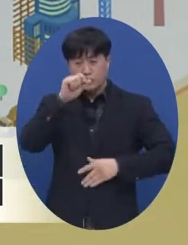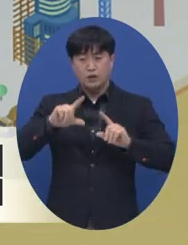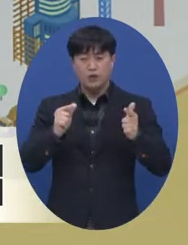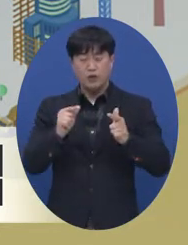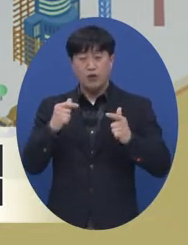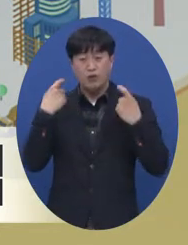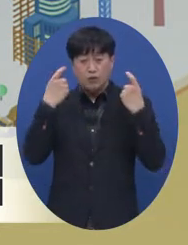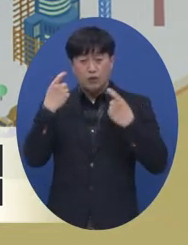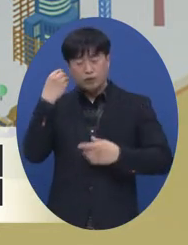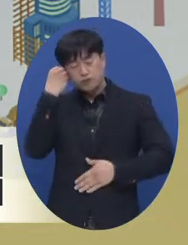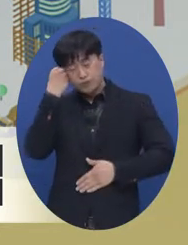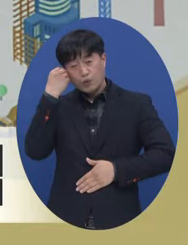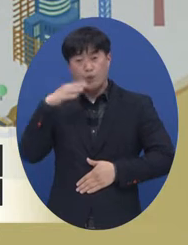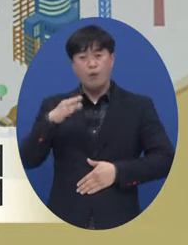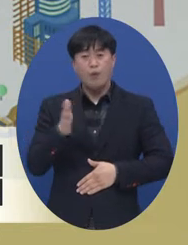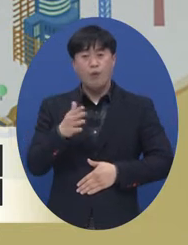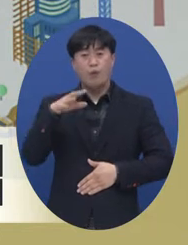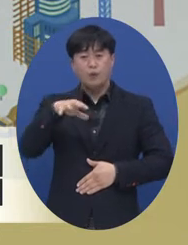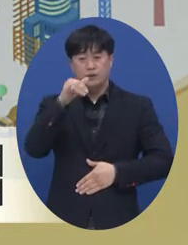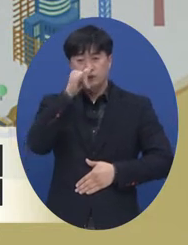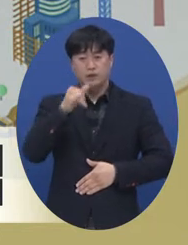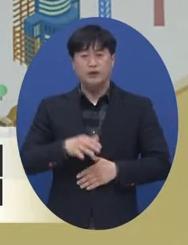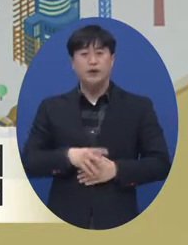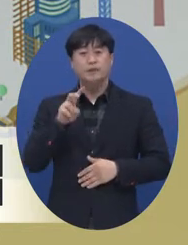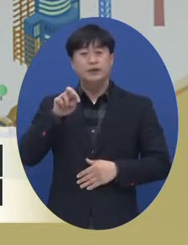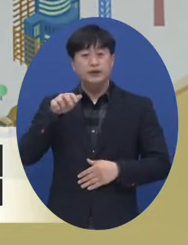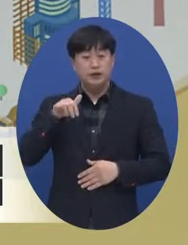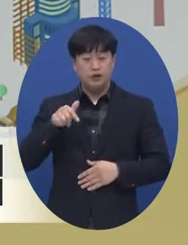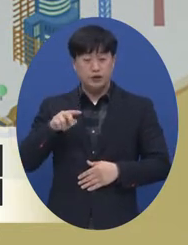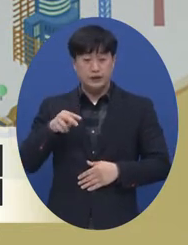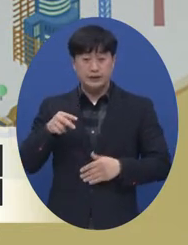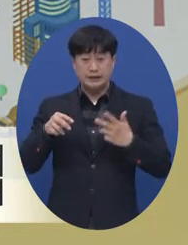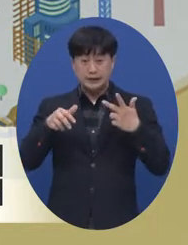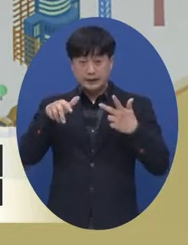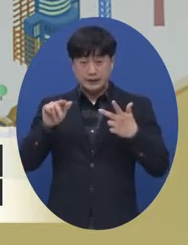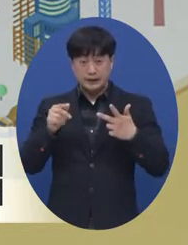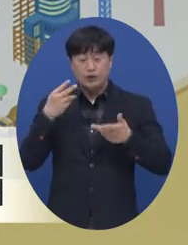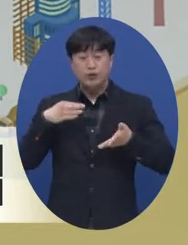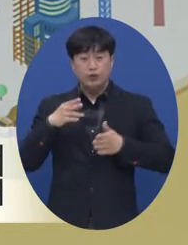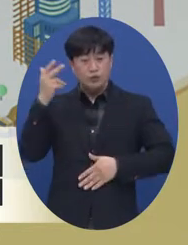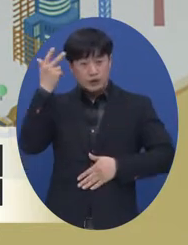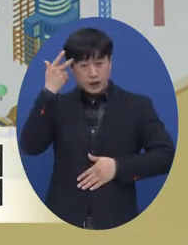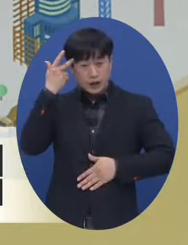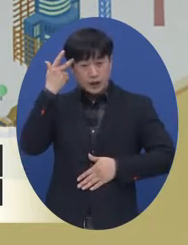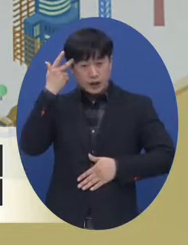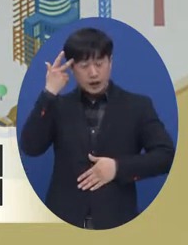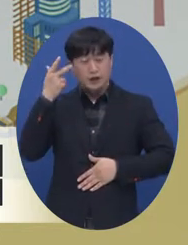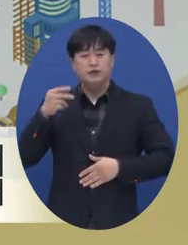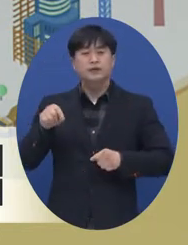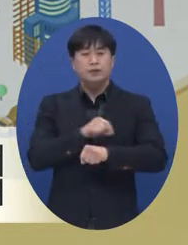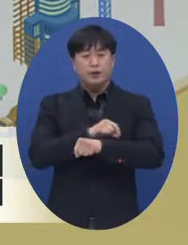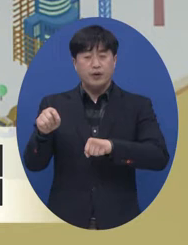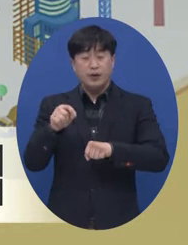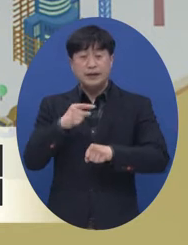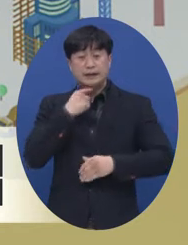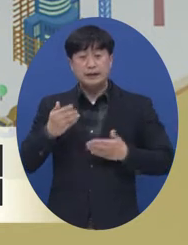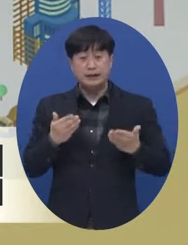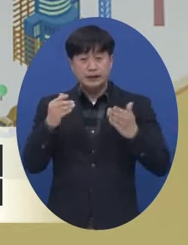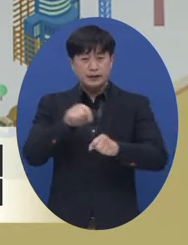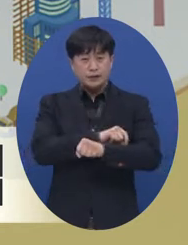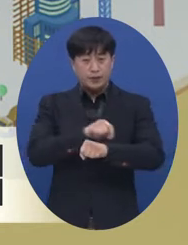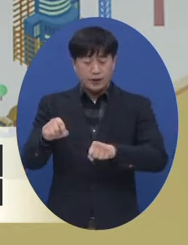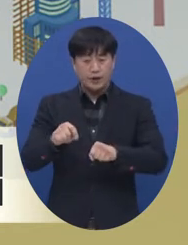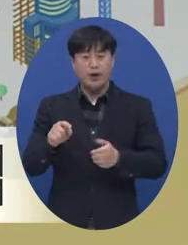관광 숙박시설이 없는 지역도 있는데요 민선 7기 도정 철학이 특별한 희생에 는 특별한